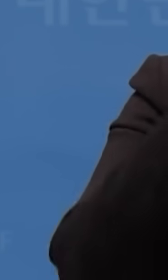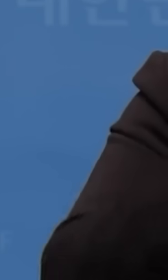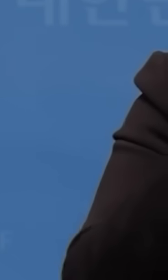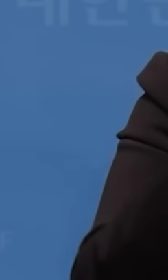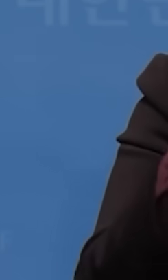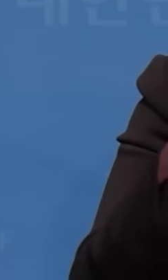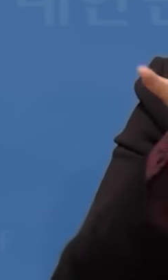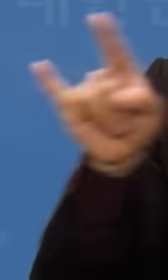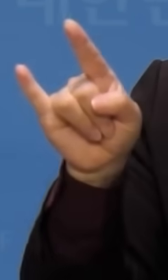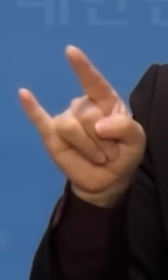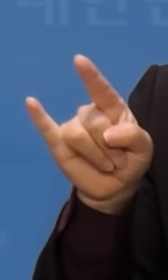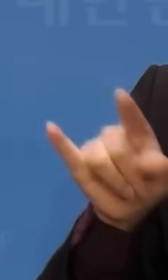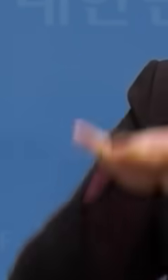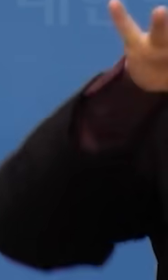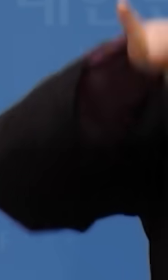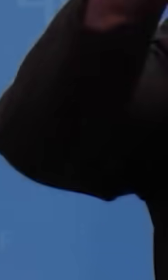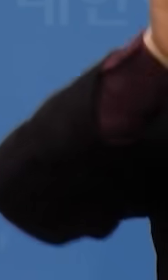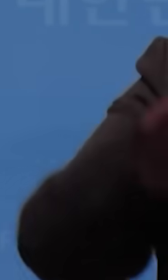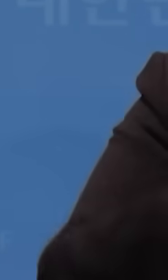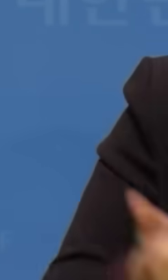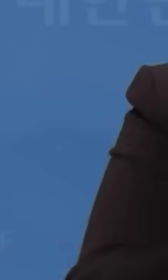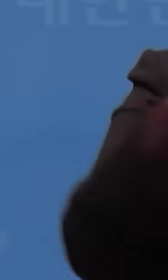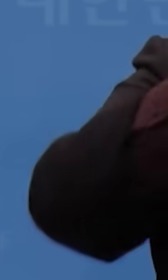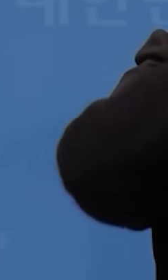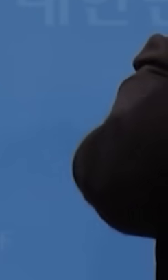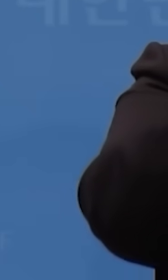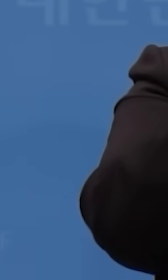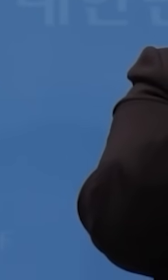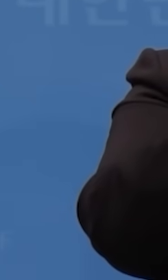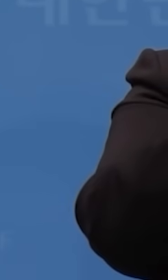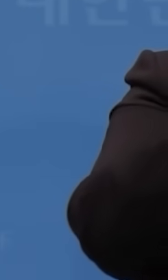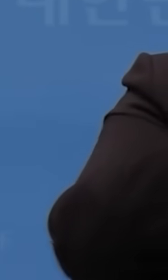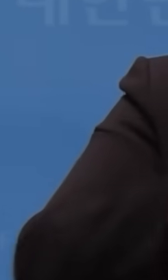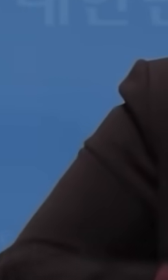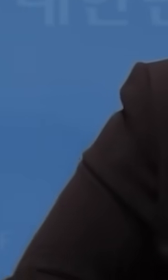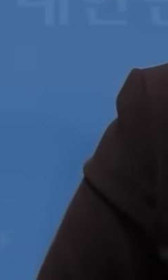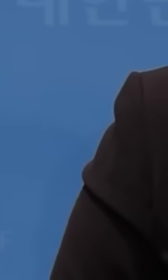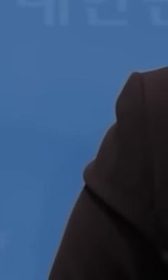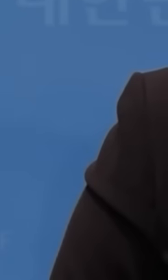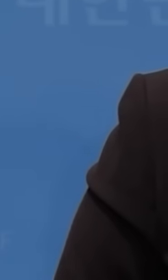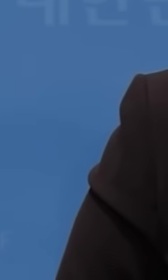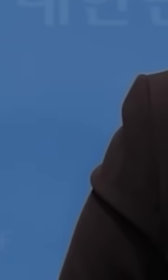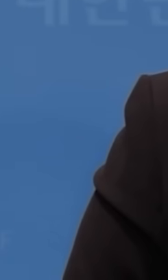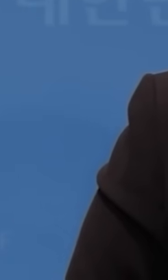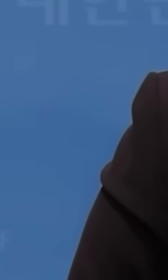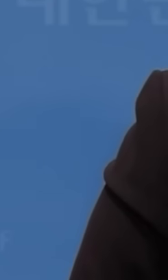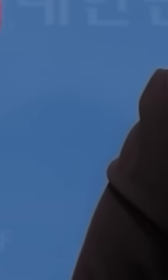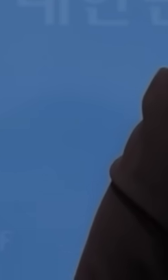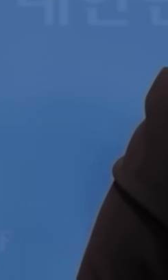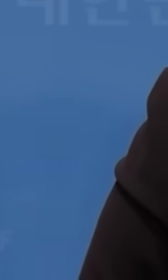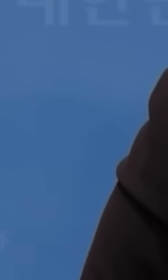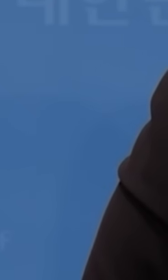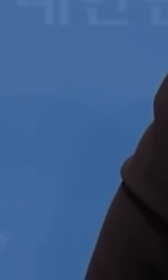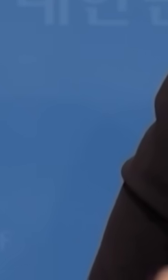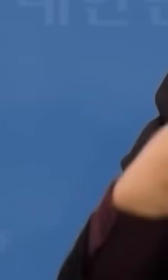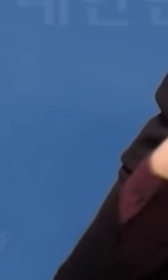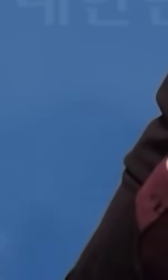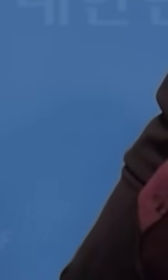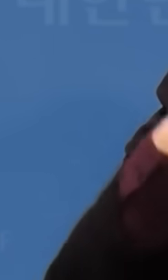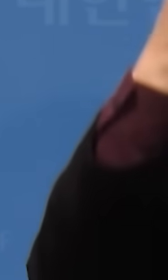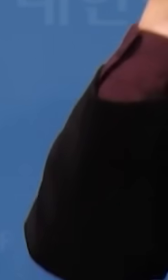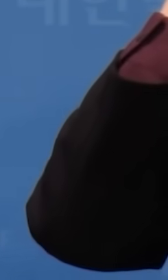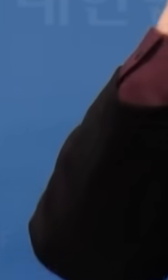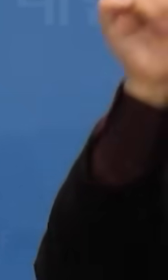유여해가 처음에 여러분에게 드렸던 약속이 있습니다. 머리하지 않겠다고 이야기를